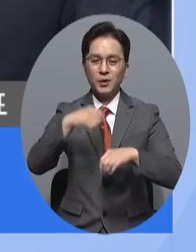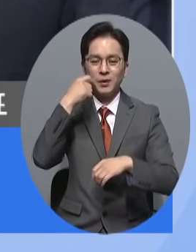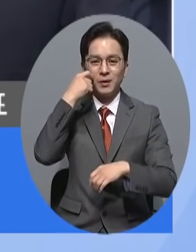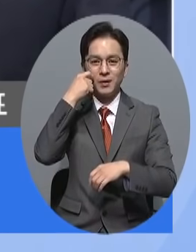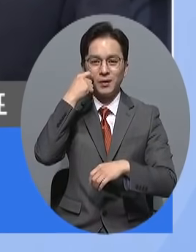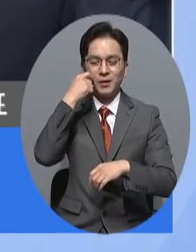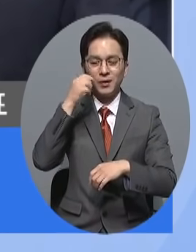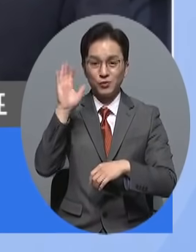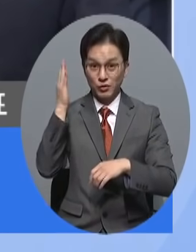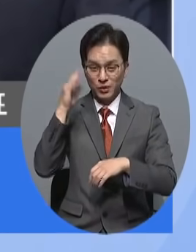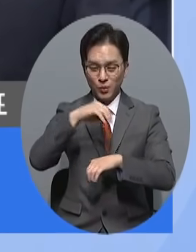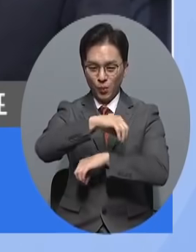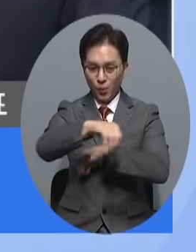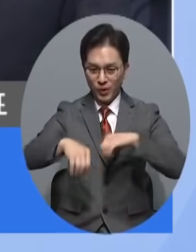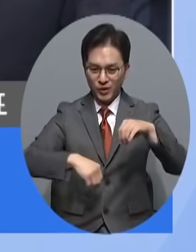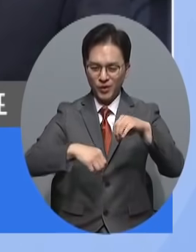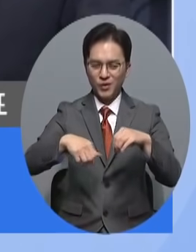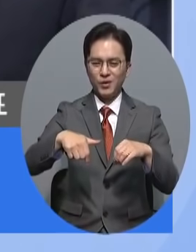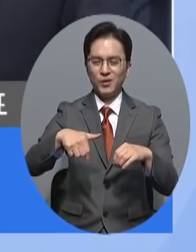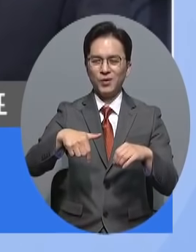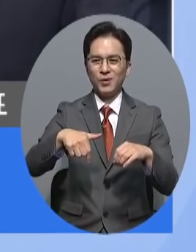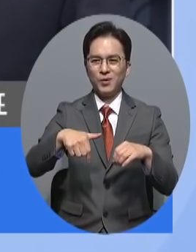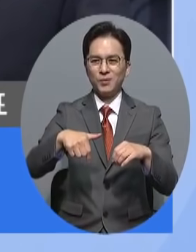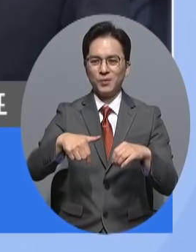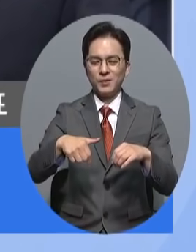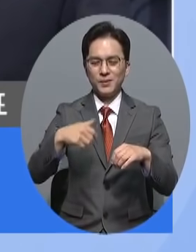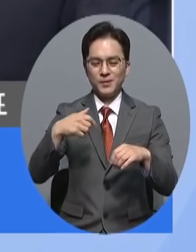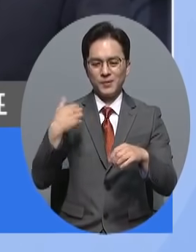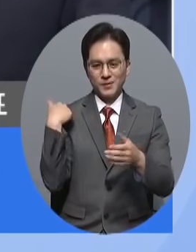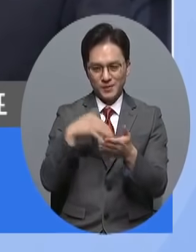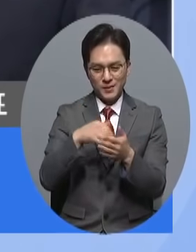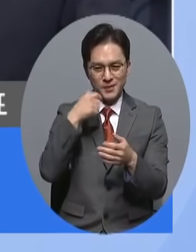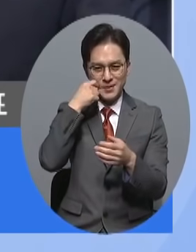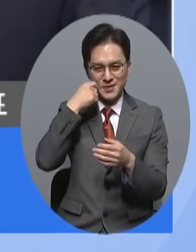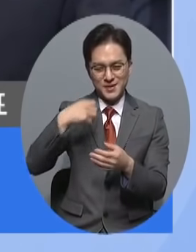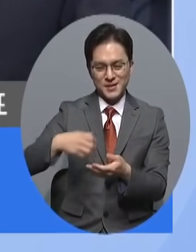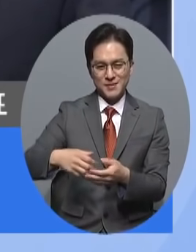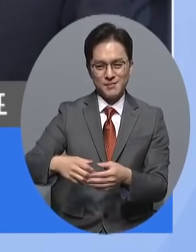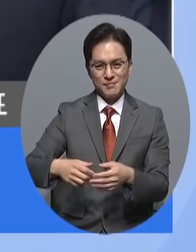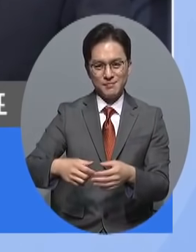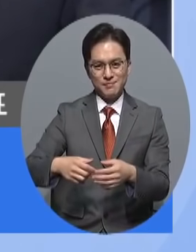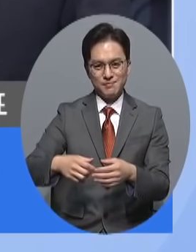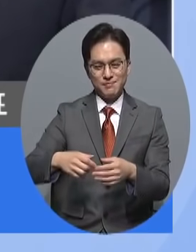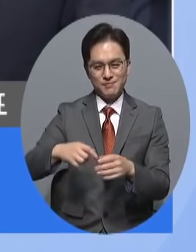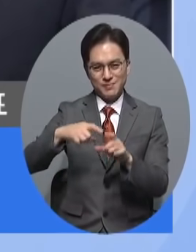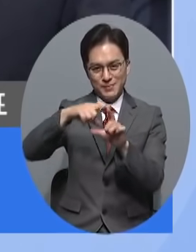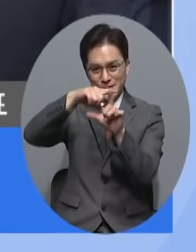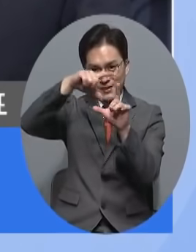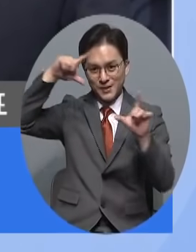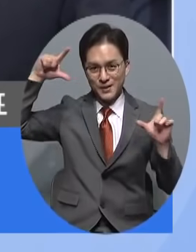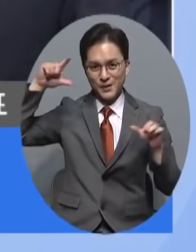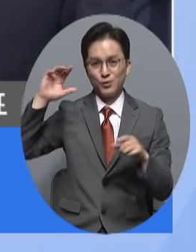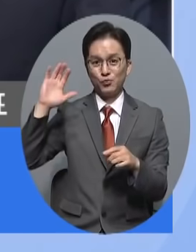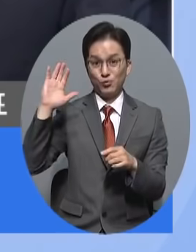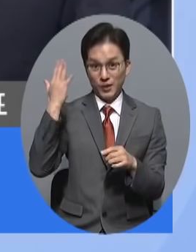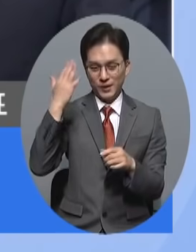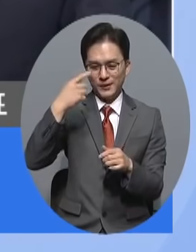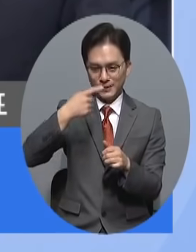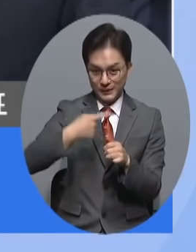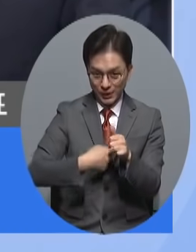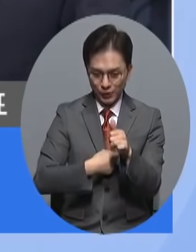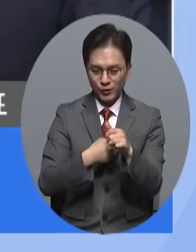때문에 예, 이게 이제 추미애 후보 입장에서는 본인의 지지 세력을 확보하면서 이 싸움을